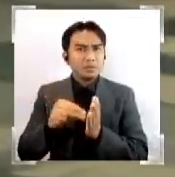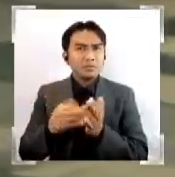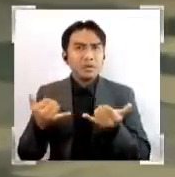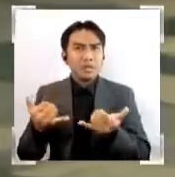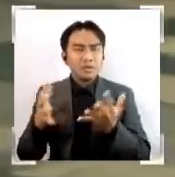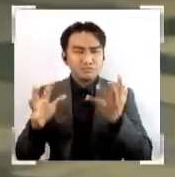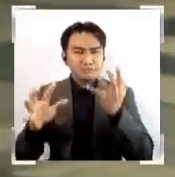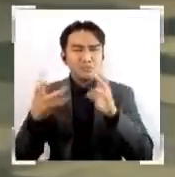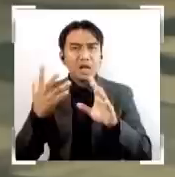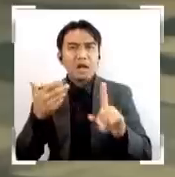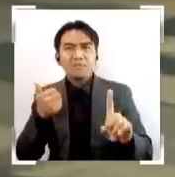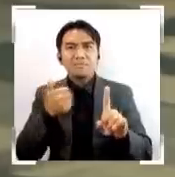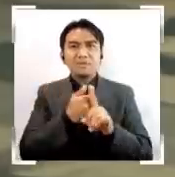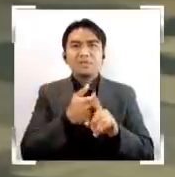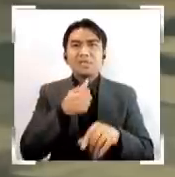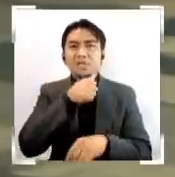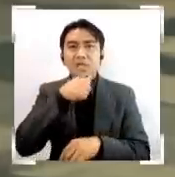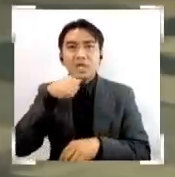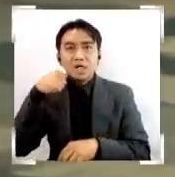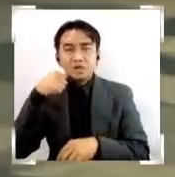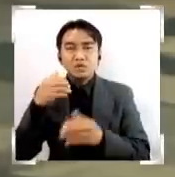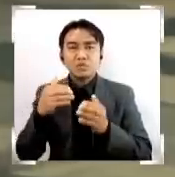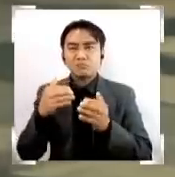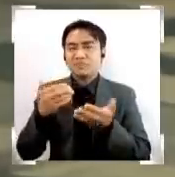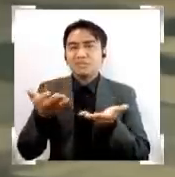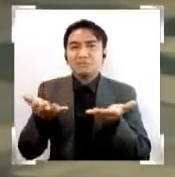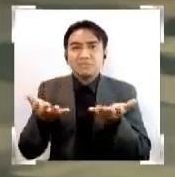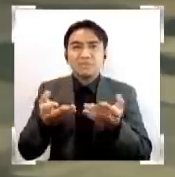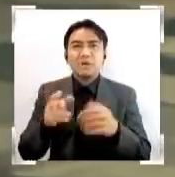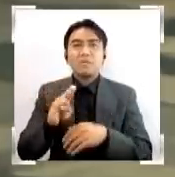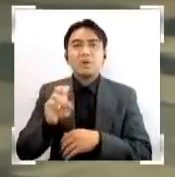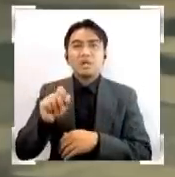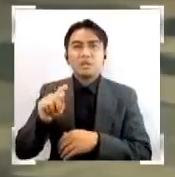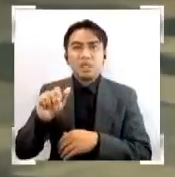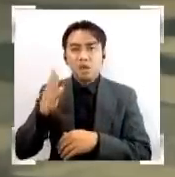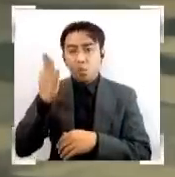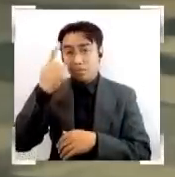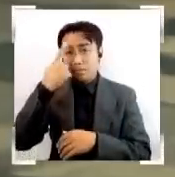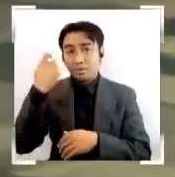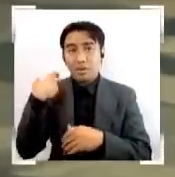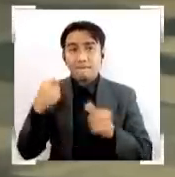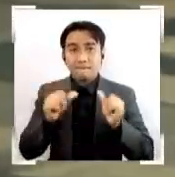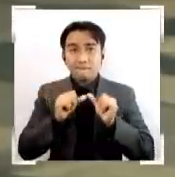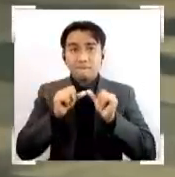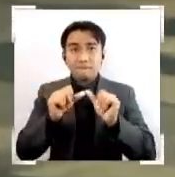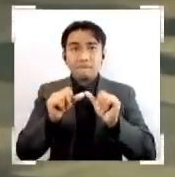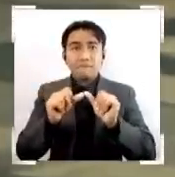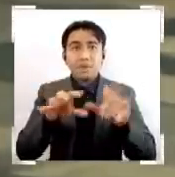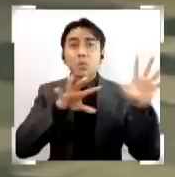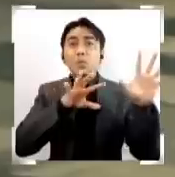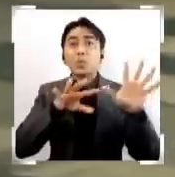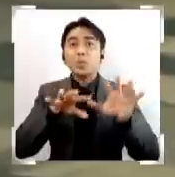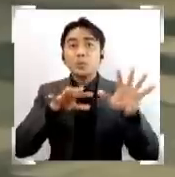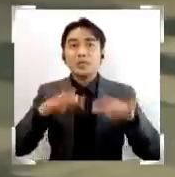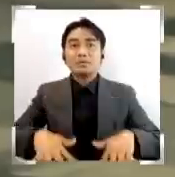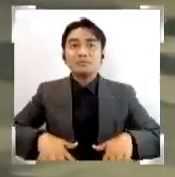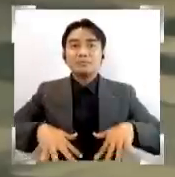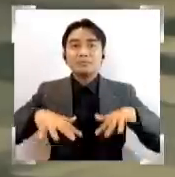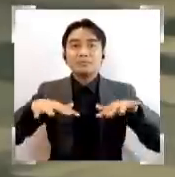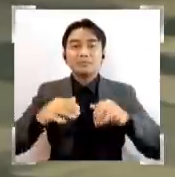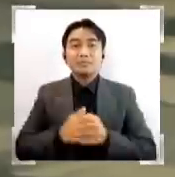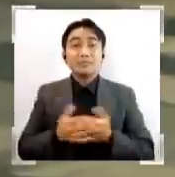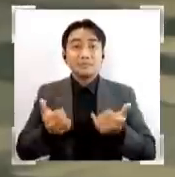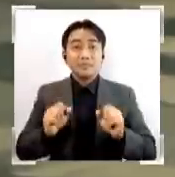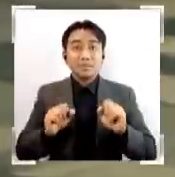ng agrikultura dito sa lalawigan ng Bataan dahil sa patuloy na pag-ulan at pagbaha. At live mula rito sa Hermosa,